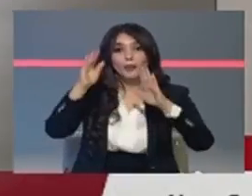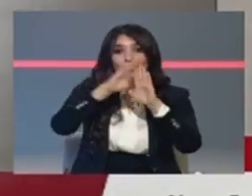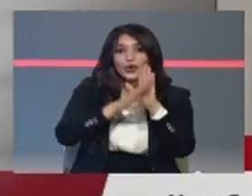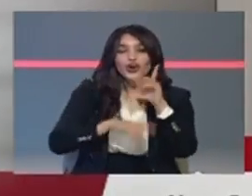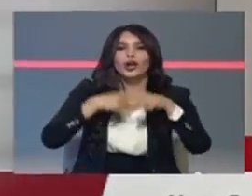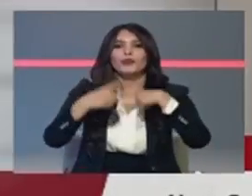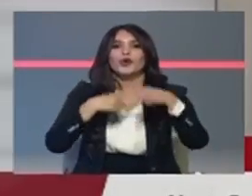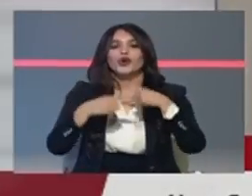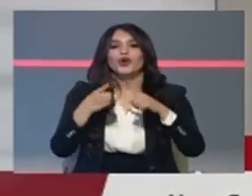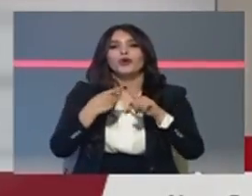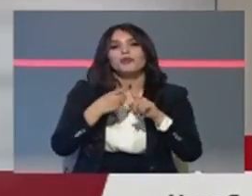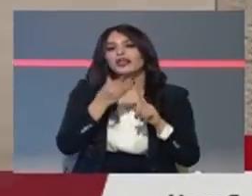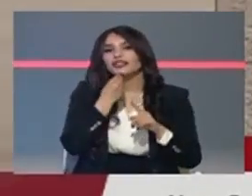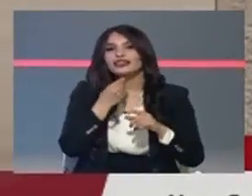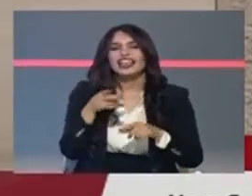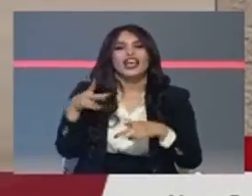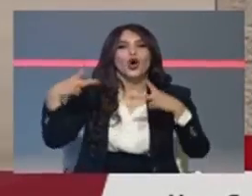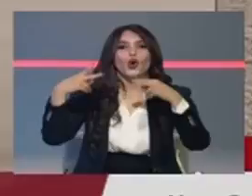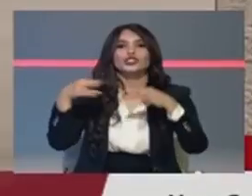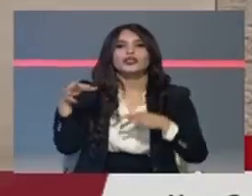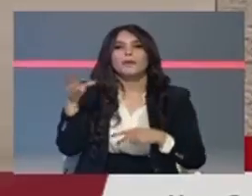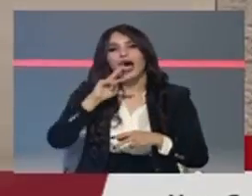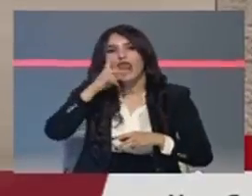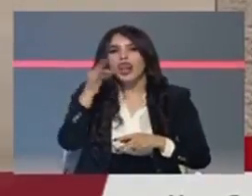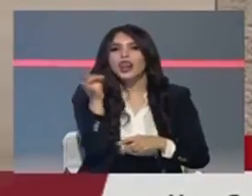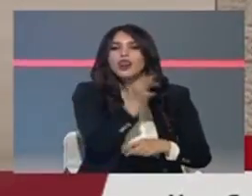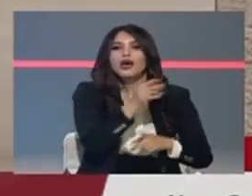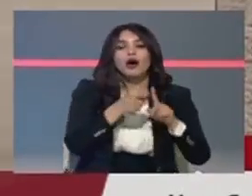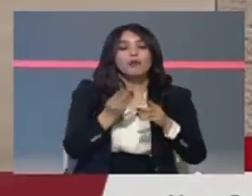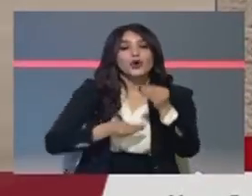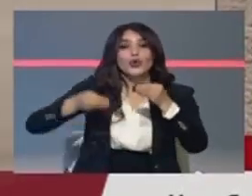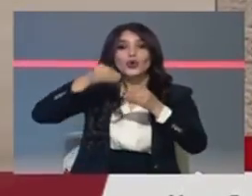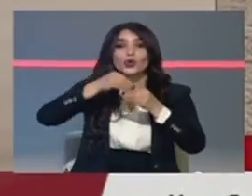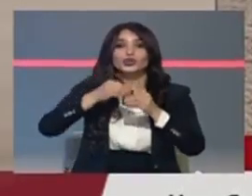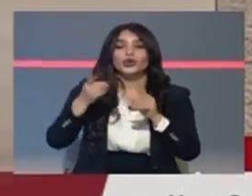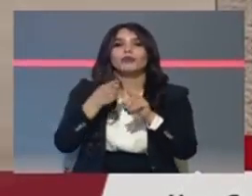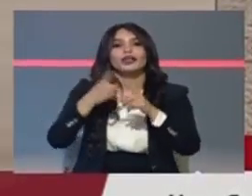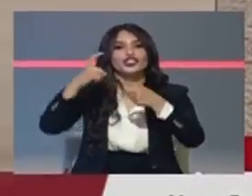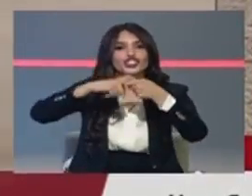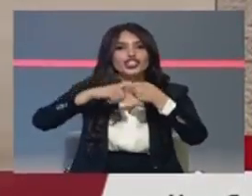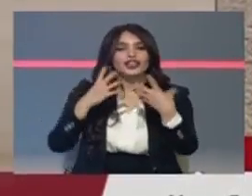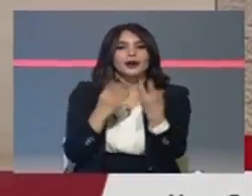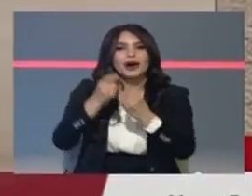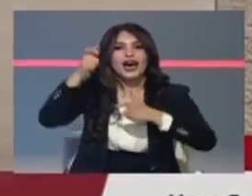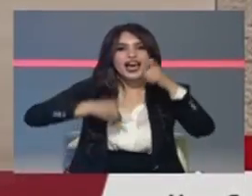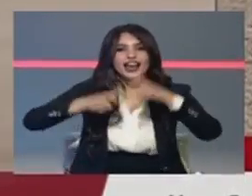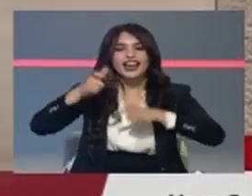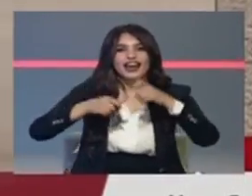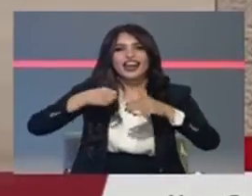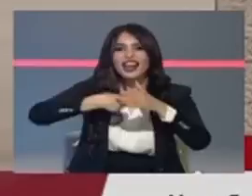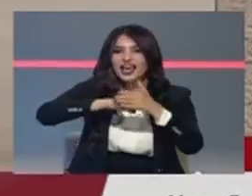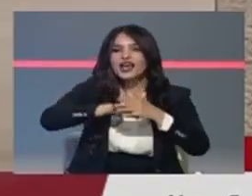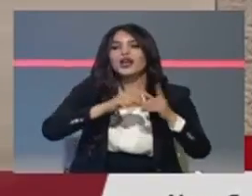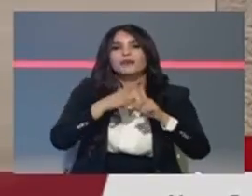خاص وثري يقطع مع الرتابة. وأضاف جعايدي الذي كان يشرف على حظوظ شبان فريق ساوثهامبتون الإنجليزي بأنه